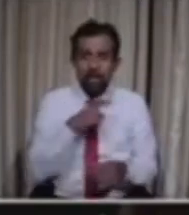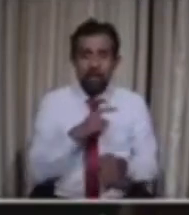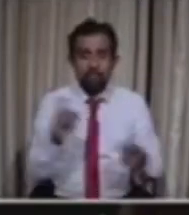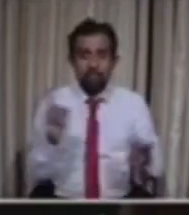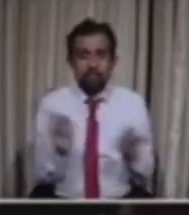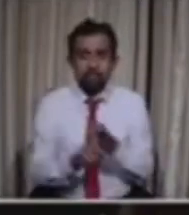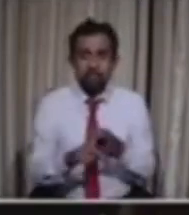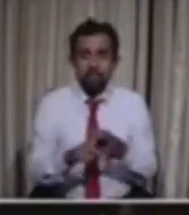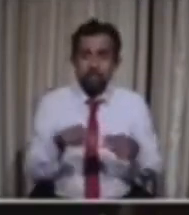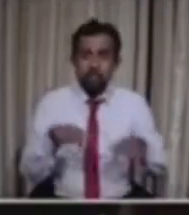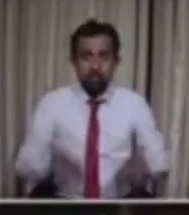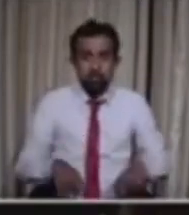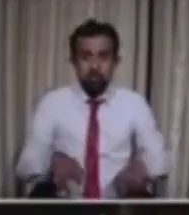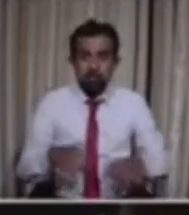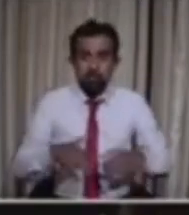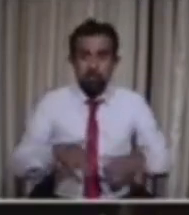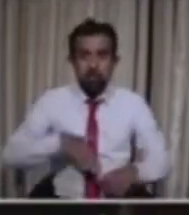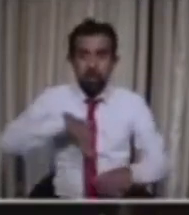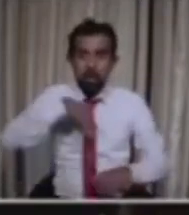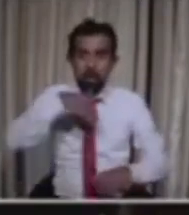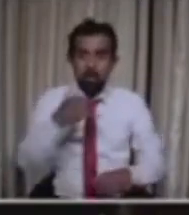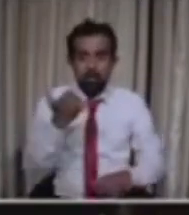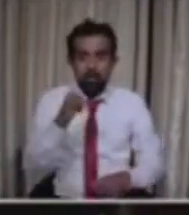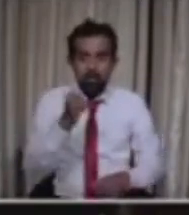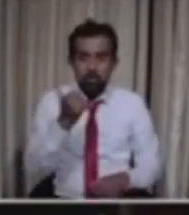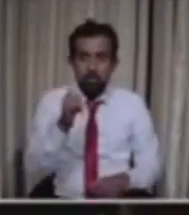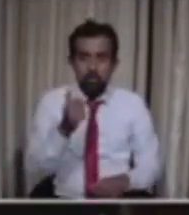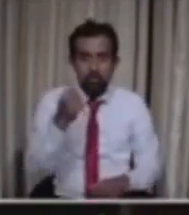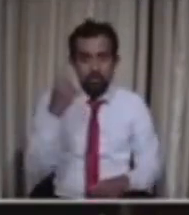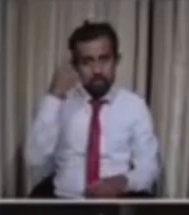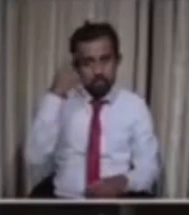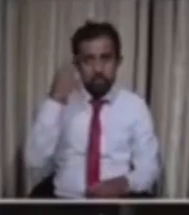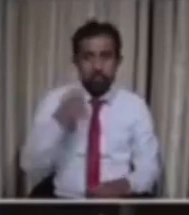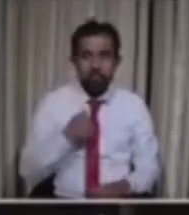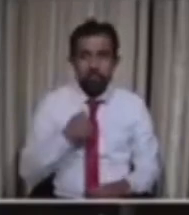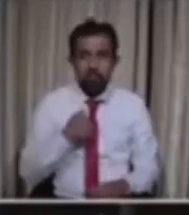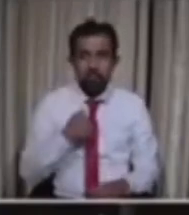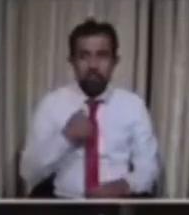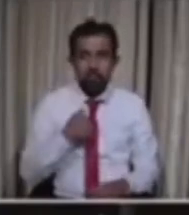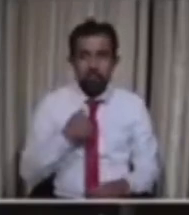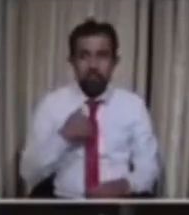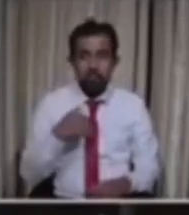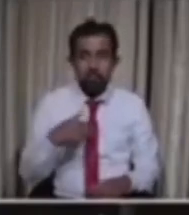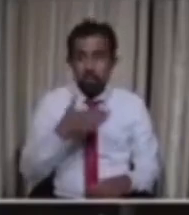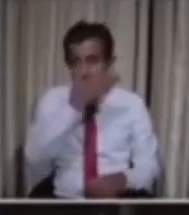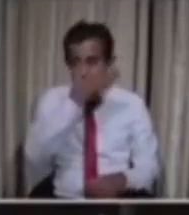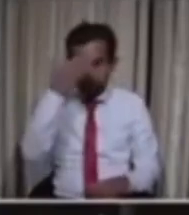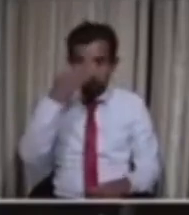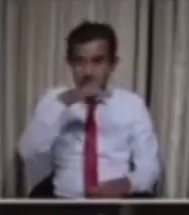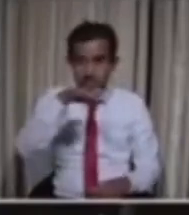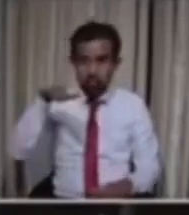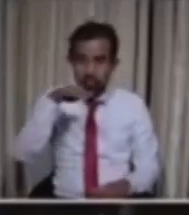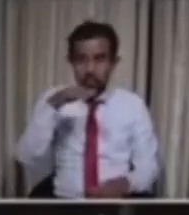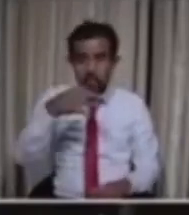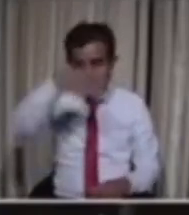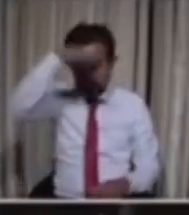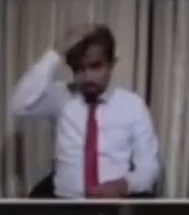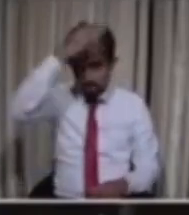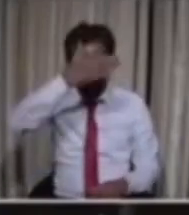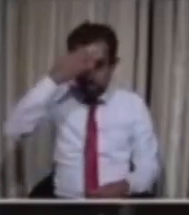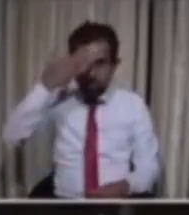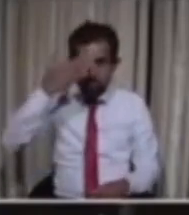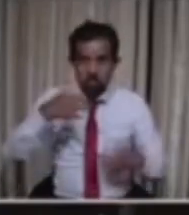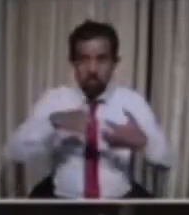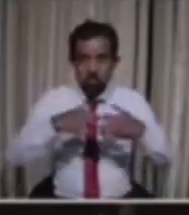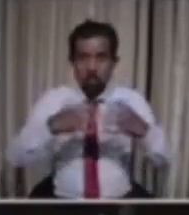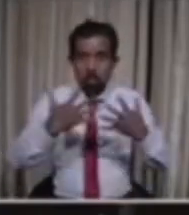விரும்புகின்றேன். இந்த நிலைமை தவிர்க்கப்பட வேண்டுமாக இருந்தால் தமிழ் தேசத்திற்கும் சிங்கள தேசத்திற்கும் இடையிலான பிரச்சனை தீர்க்கப்பட வேண்டுமாக இருந்தால் நீங்கள் இலங்கையினுடைய ஒட்டியாட்சி